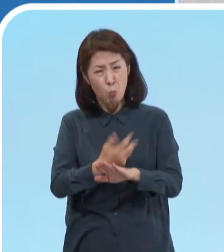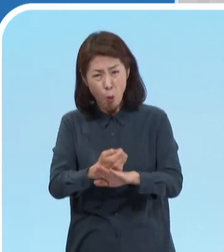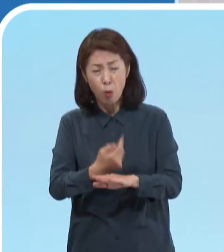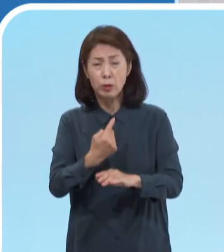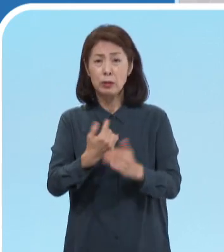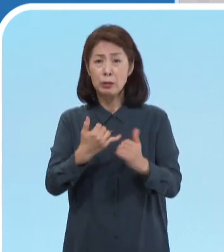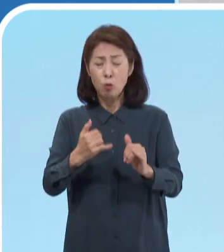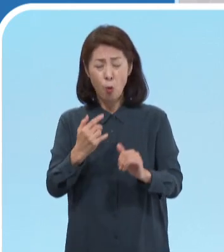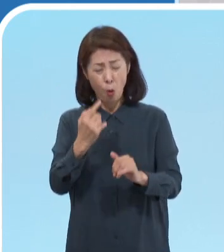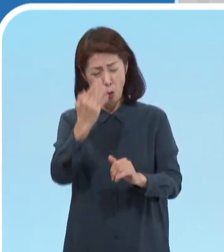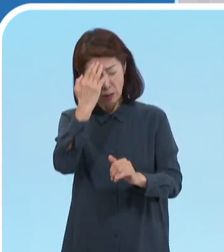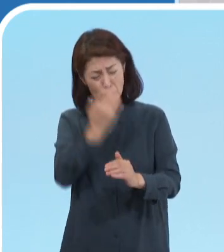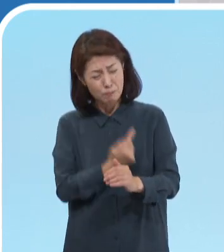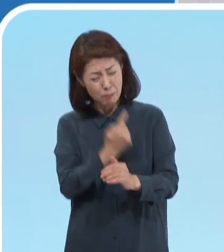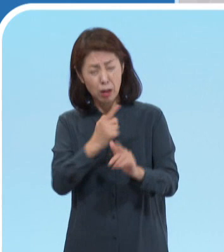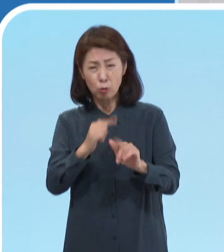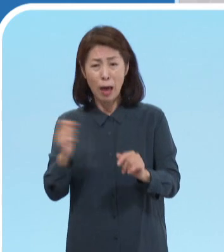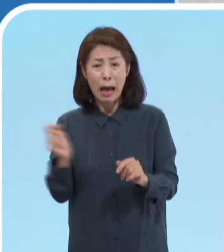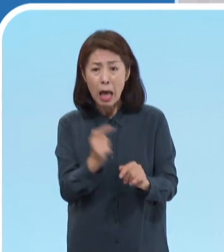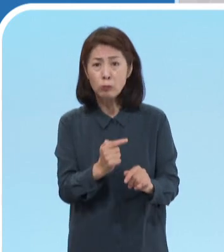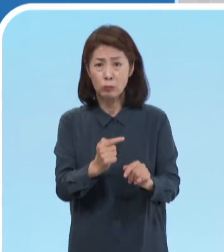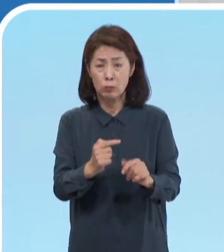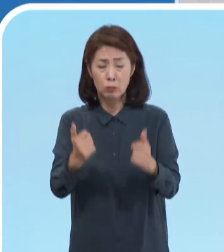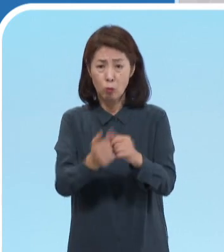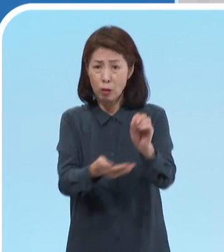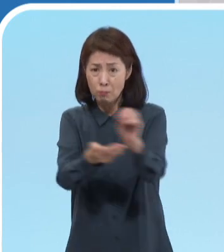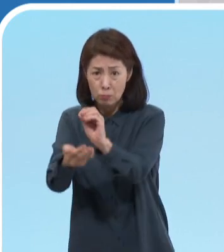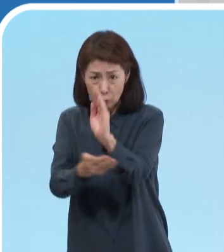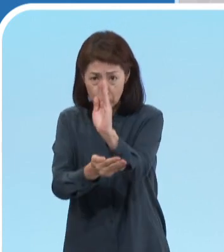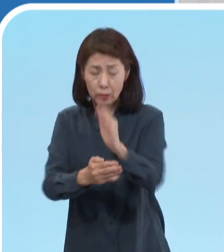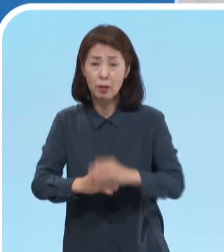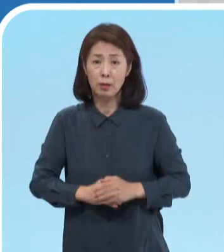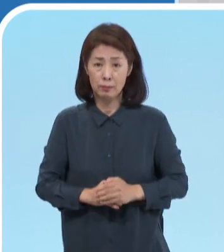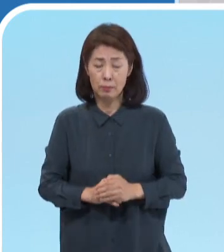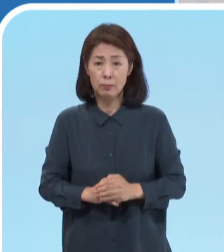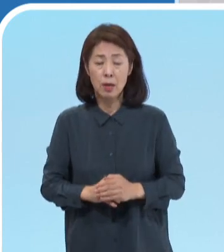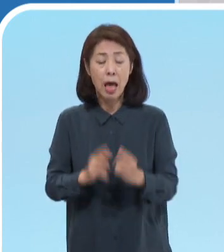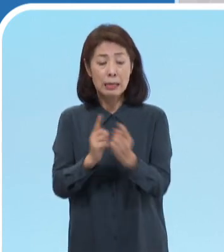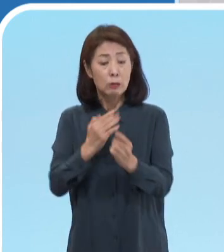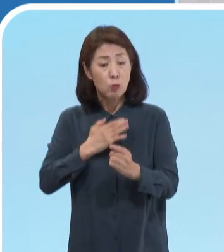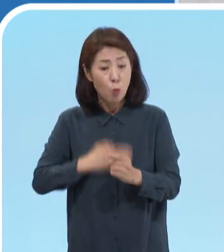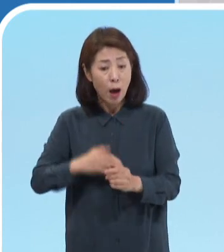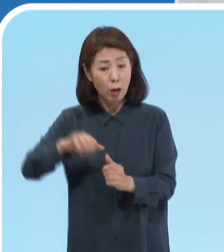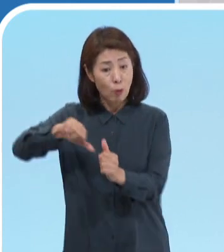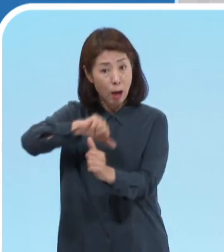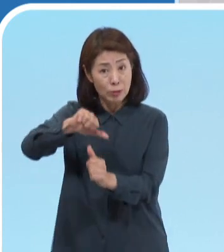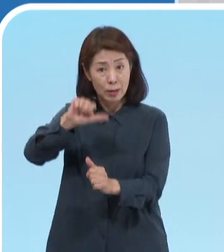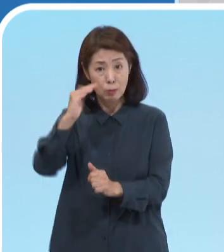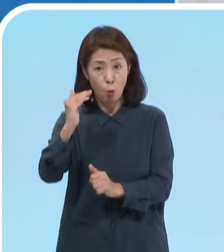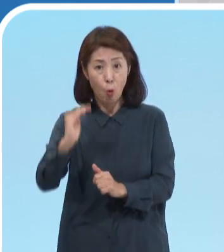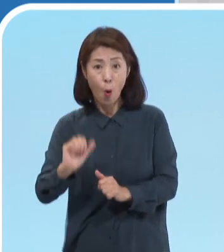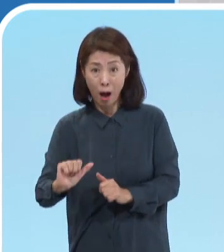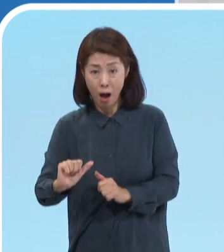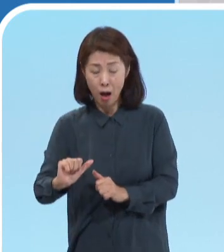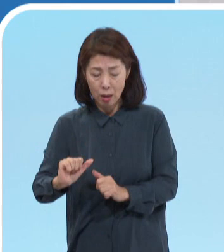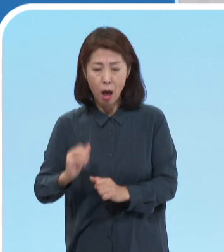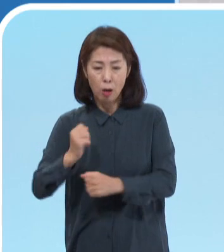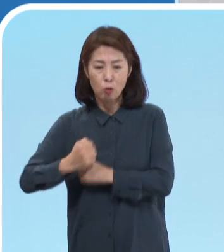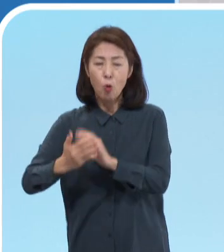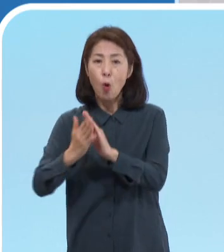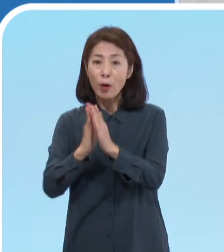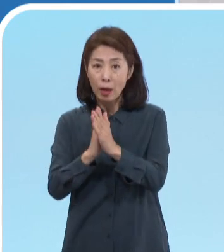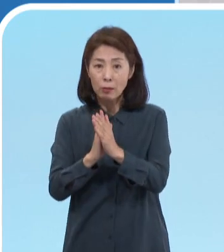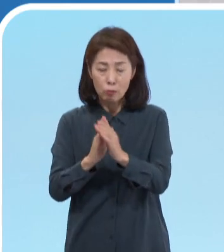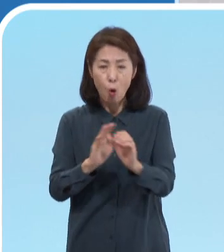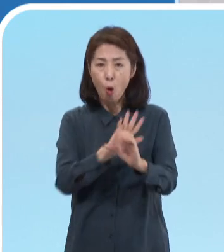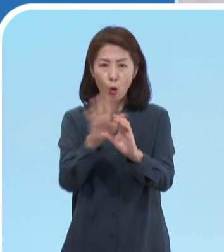患をお持ちの方などは早めにご相談ください。接触確認アプリココア、兵庫県新